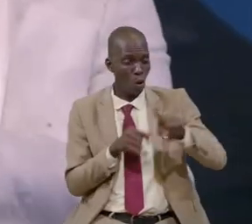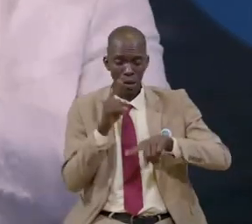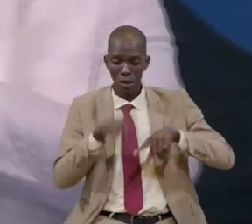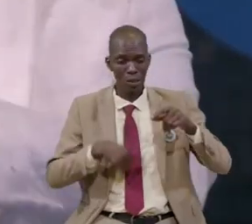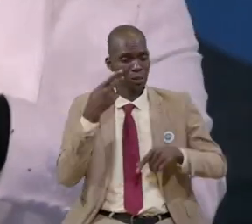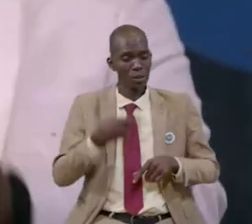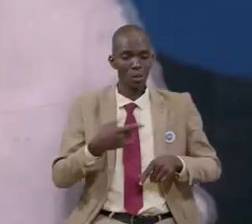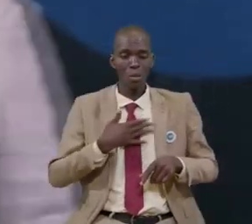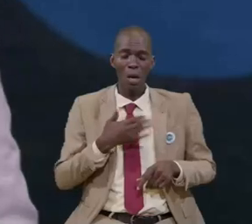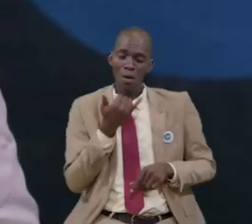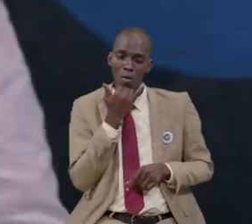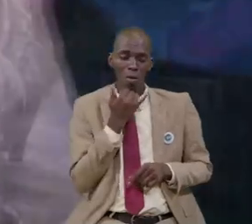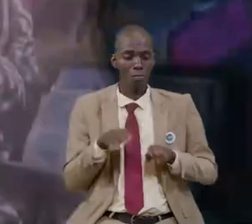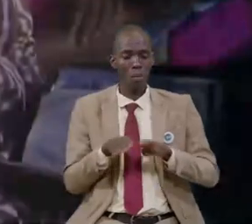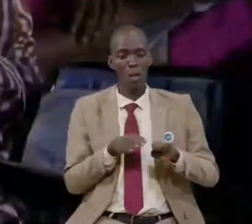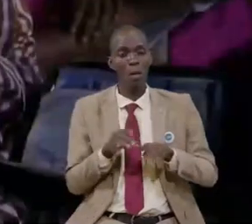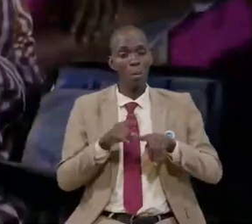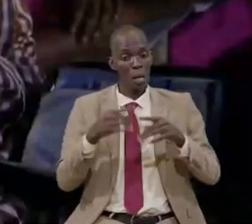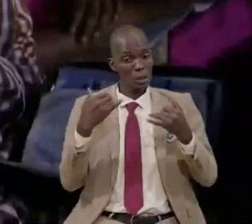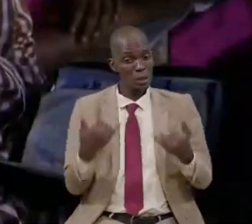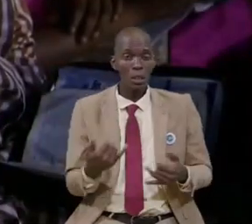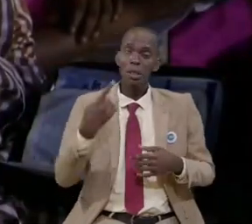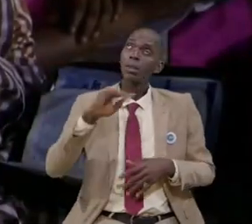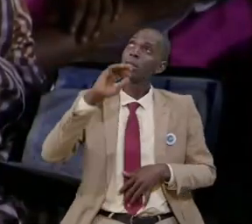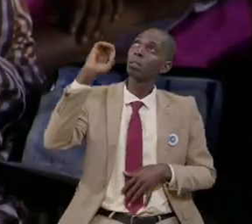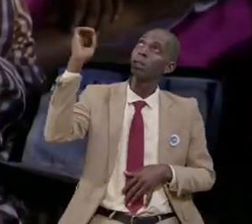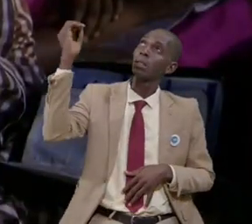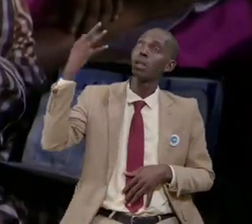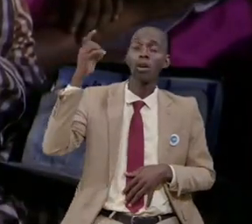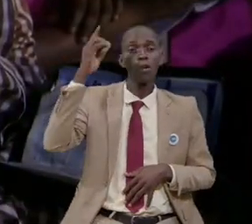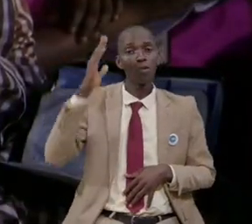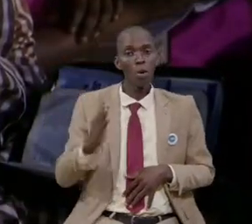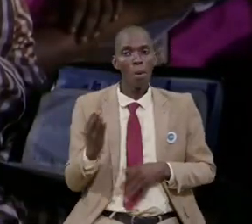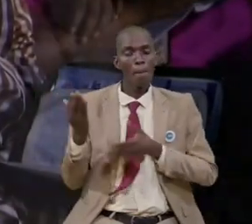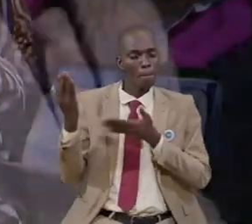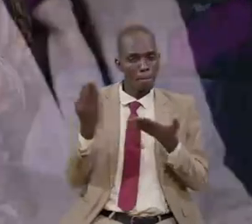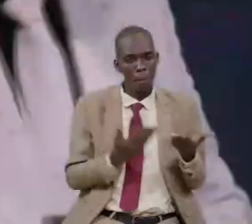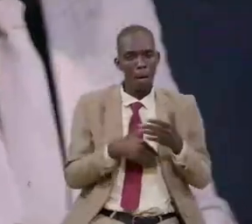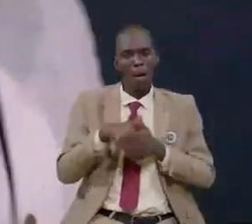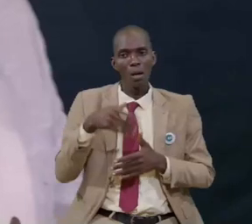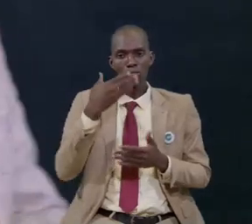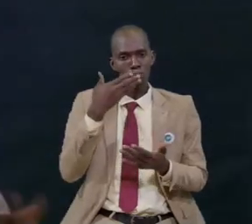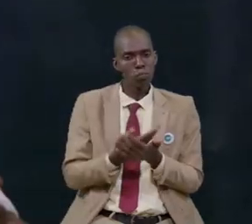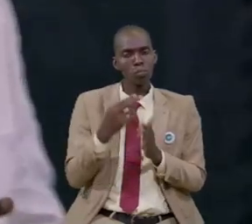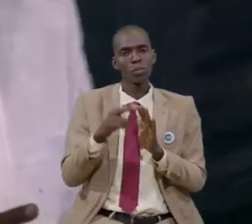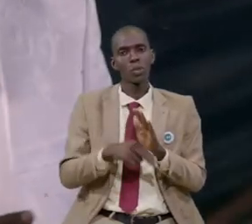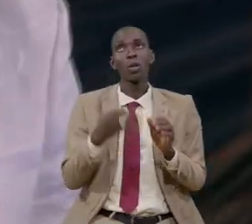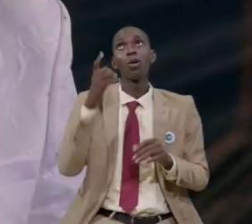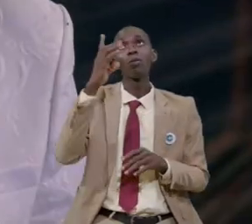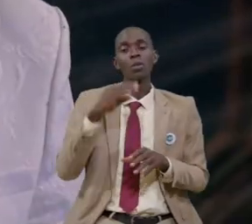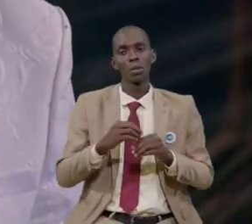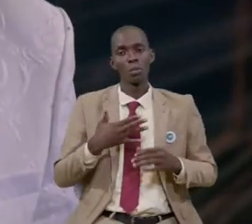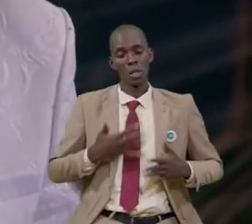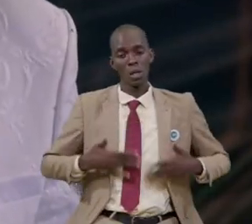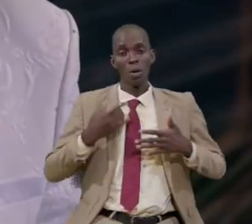reconnaître. Maintenant, c'est maintenant que la grâce de Dieu a amené la bonté dans ma vie. Ce que Dieu m'a fait, il